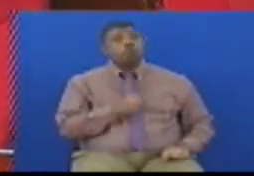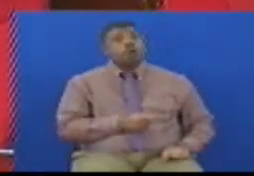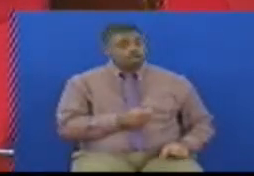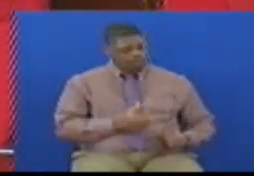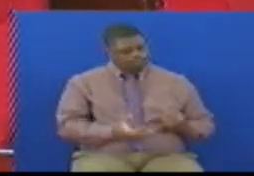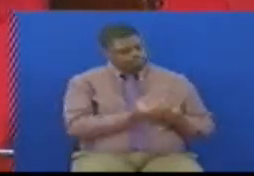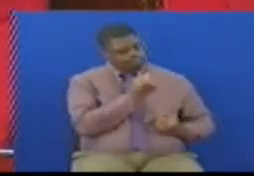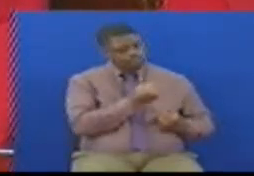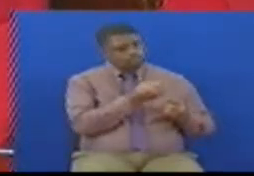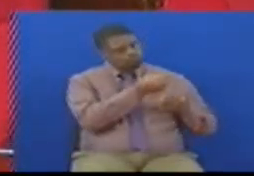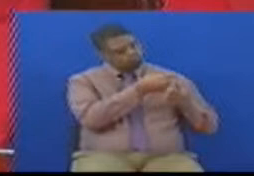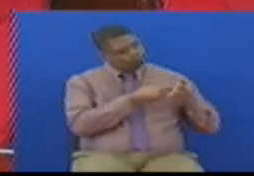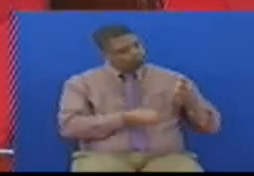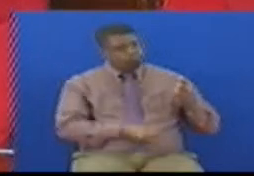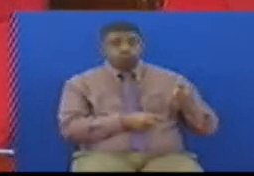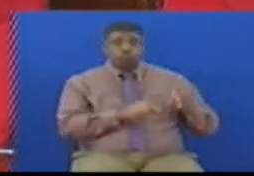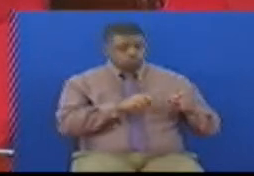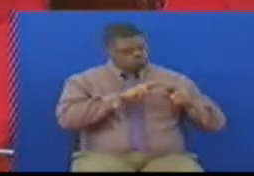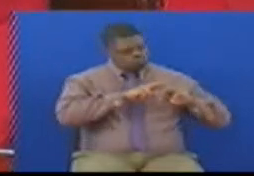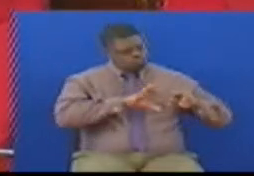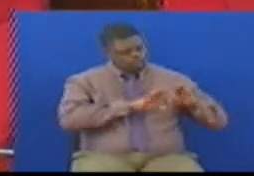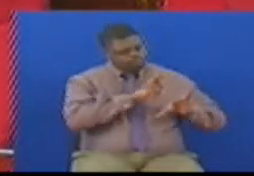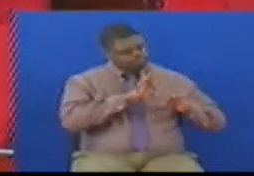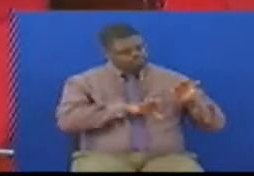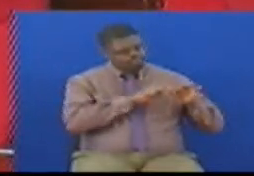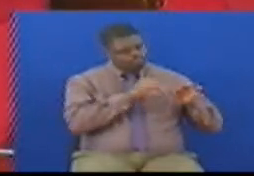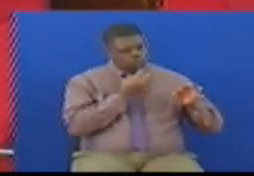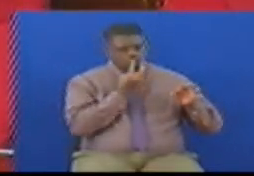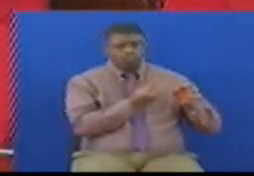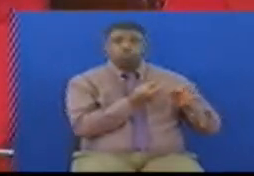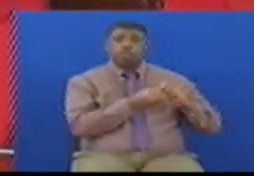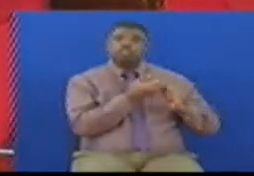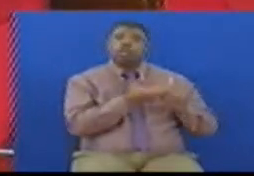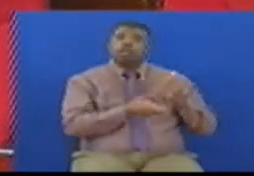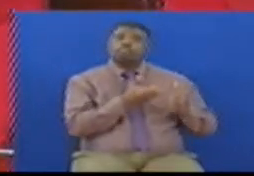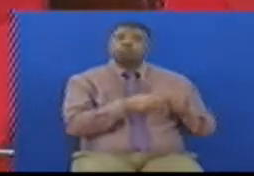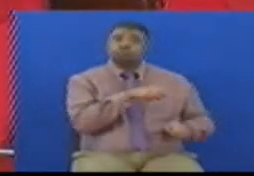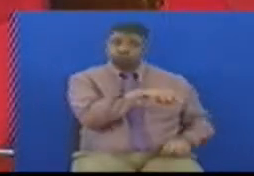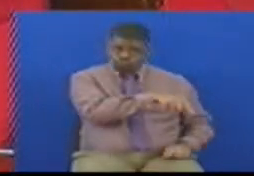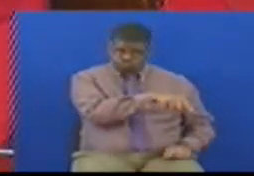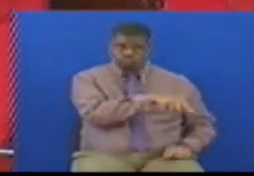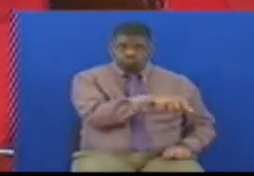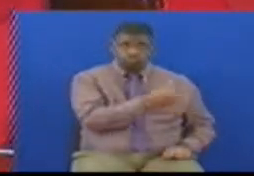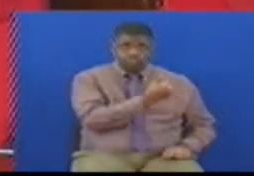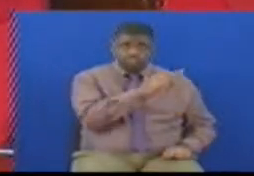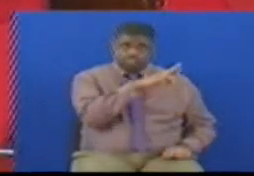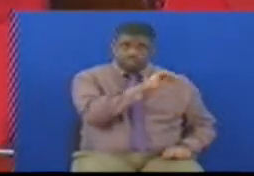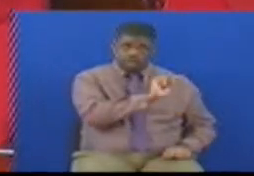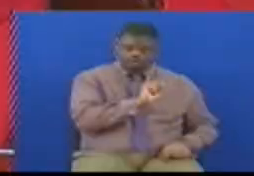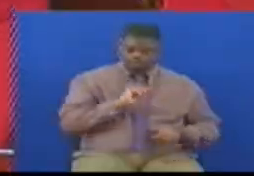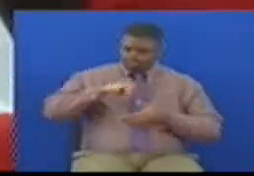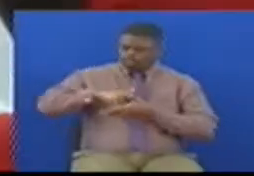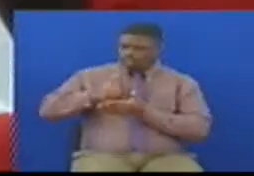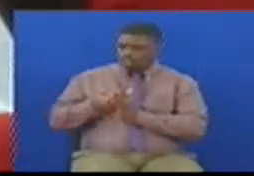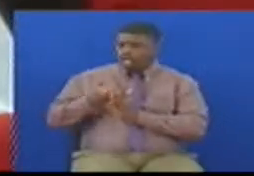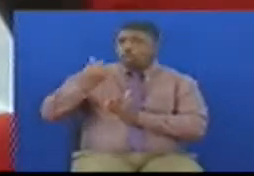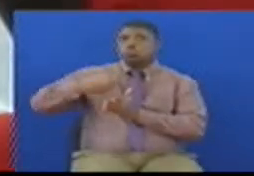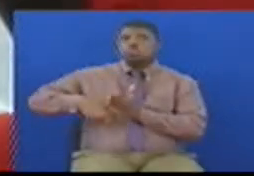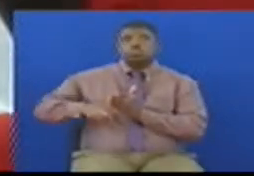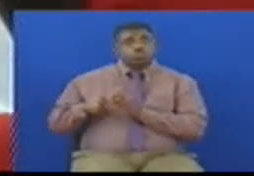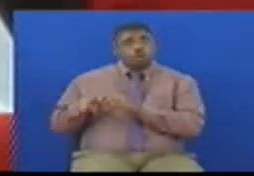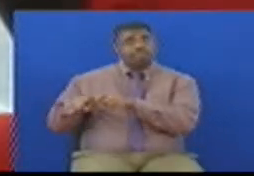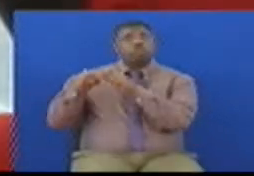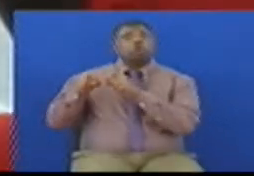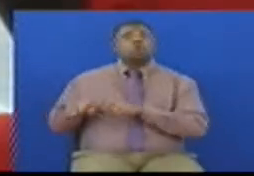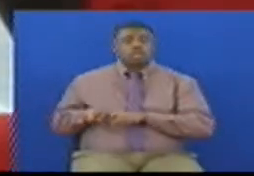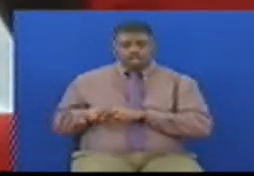uchambuzi wa kamati katika taarifa ya CAG umebaini changamoto katika maeneo yafuatayo. A, katika idara ya ushuru ya forodha, kamati imebaini hadi